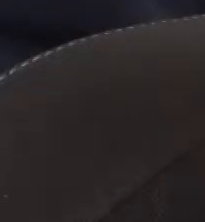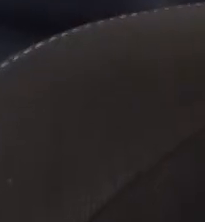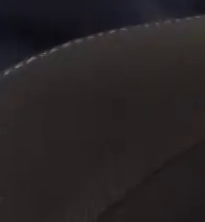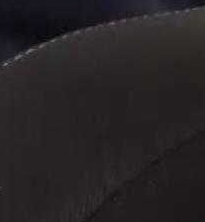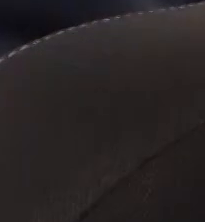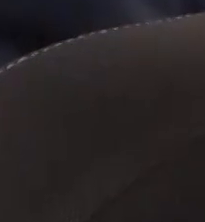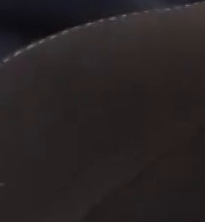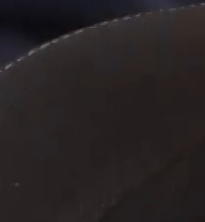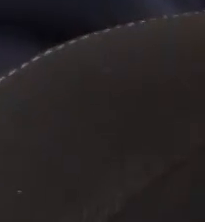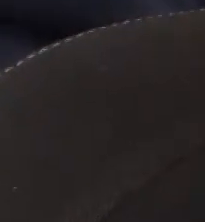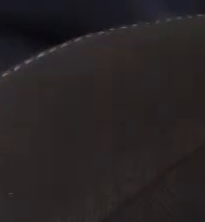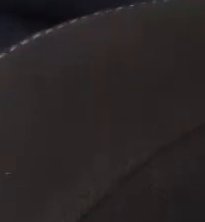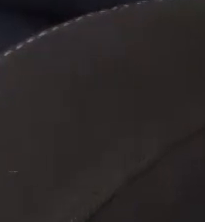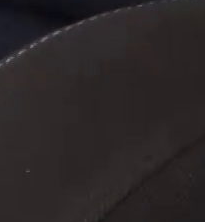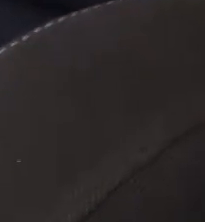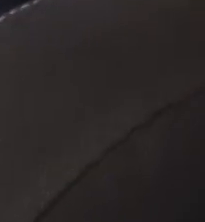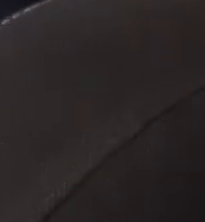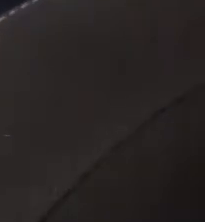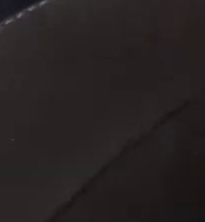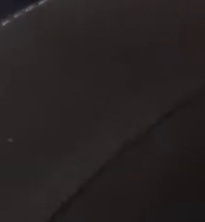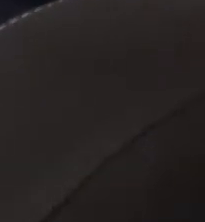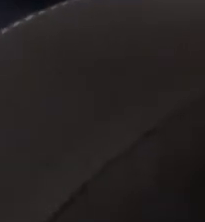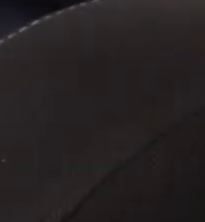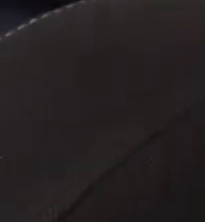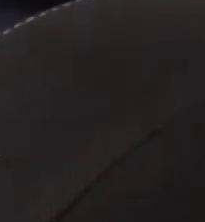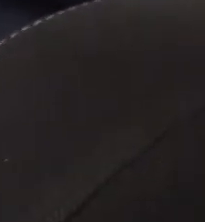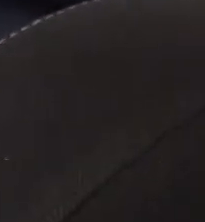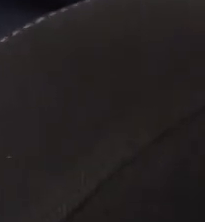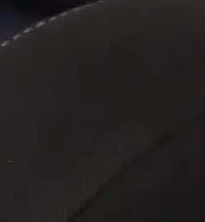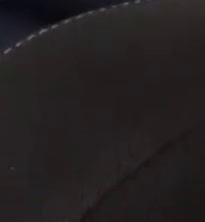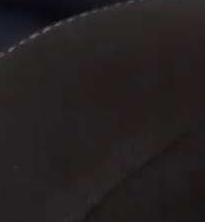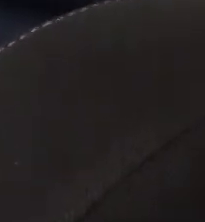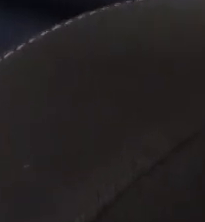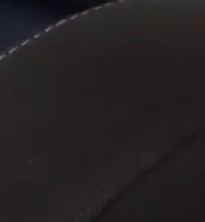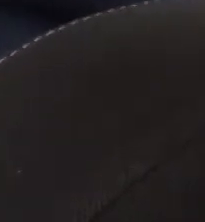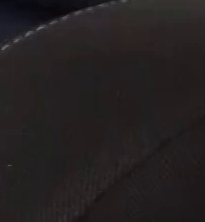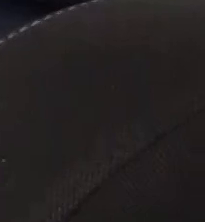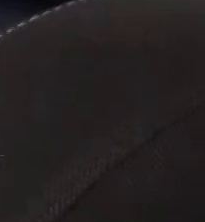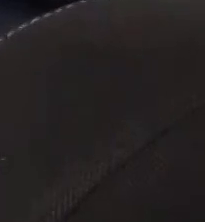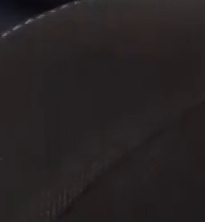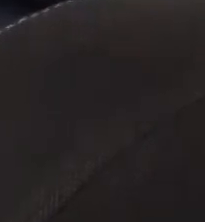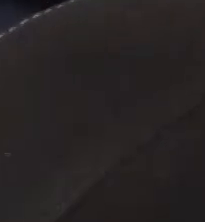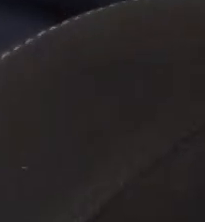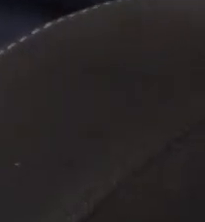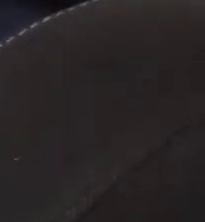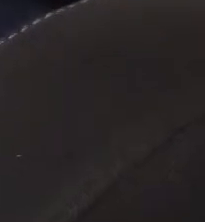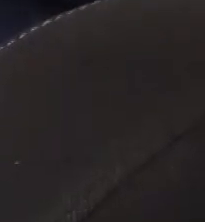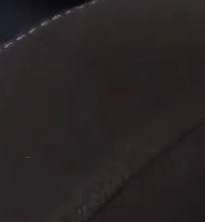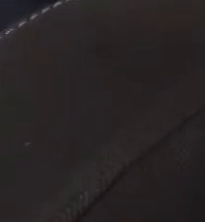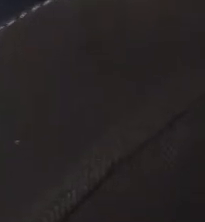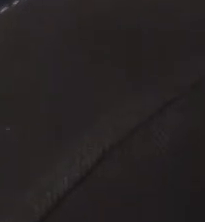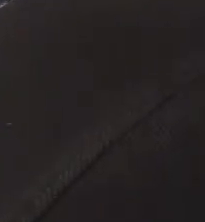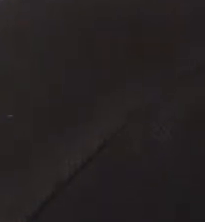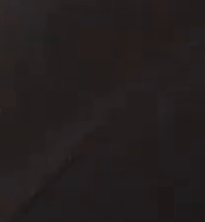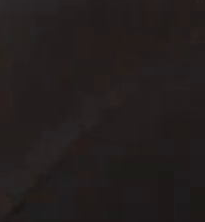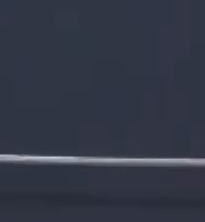יש בך איפשהו איזשהו פחד עדיין? אין לי שום פחד, אני... לגבי הצלחת